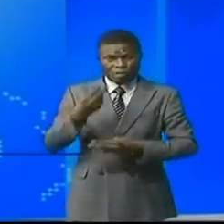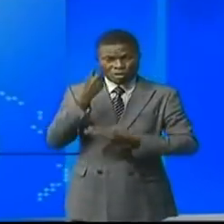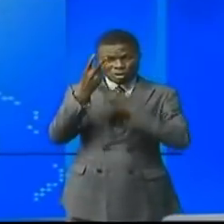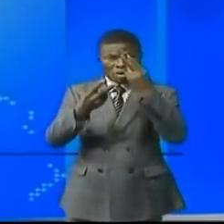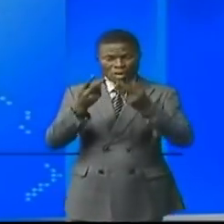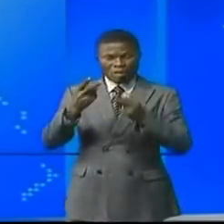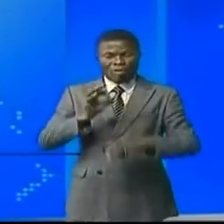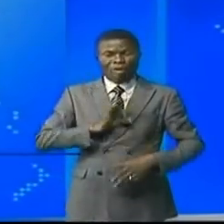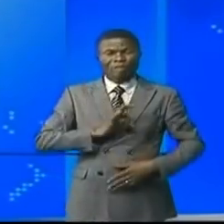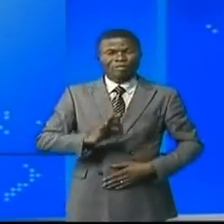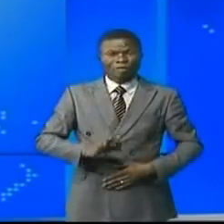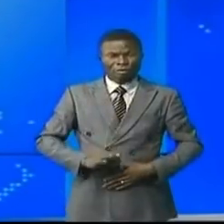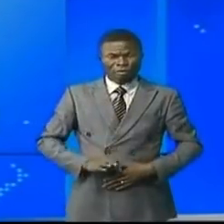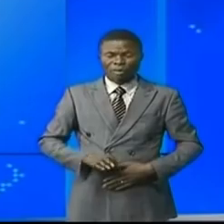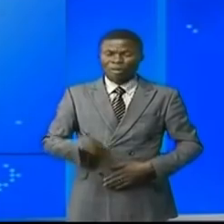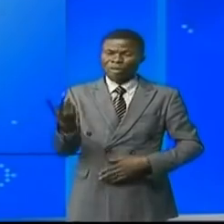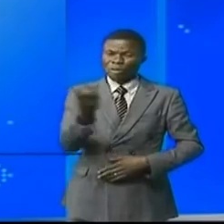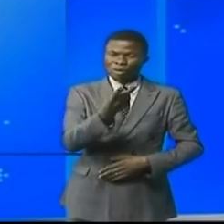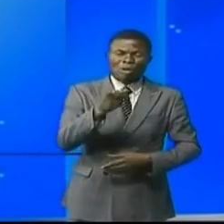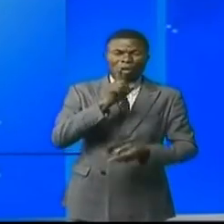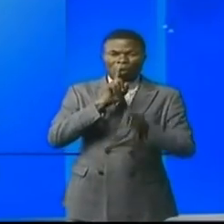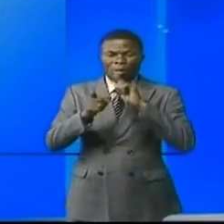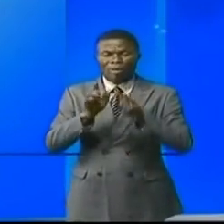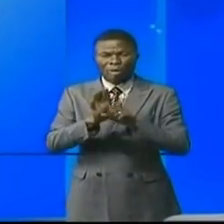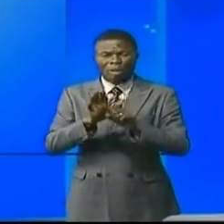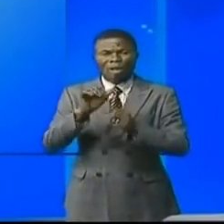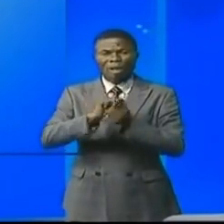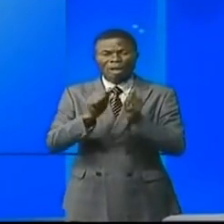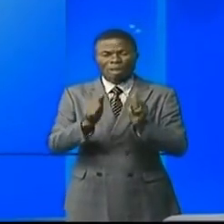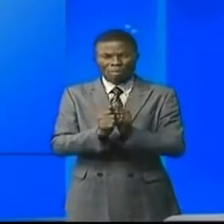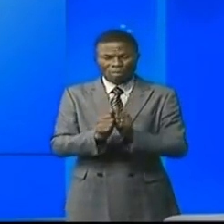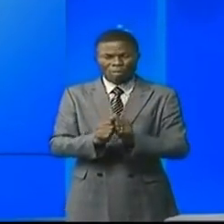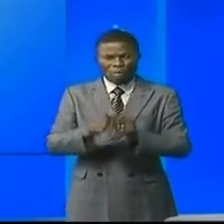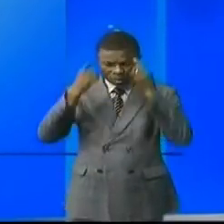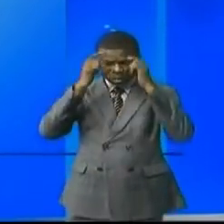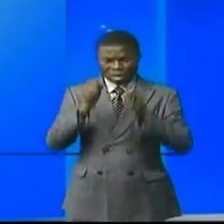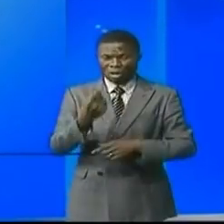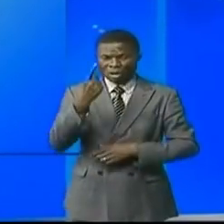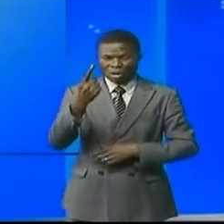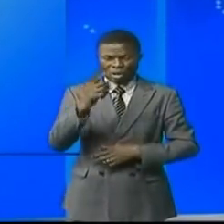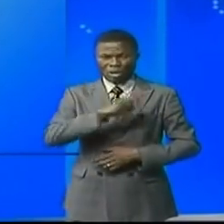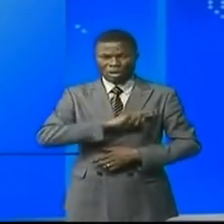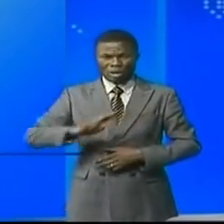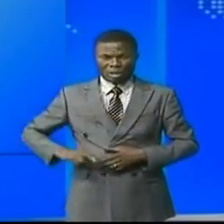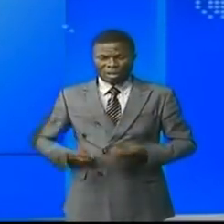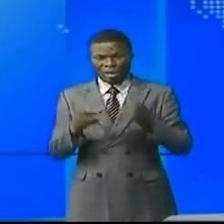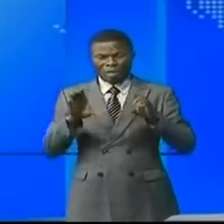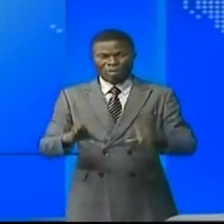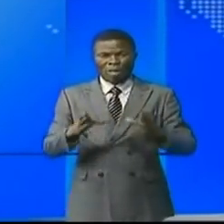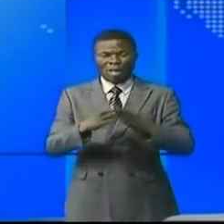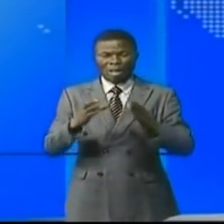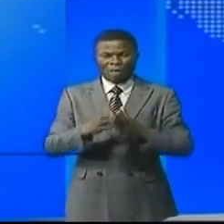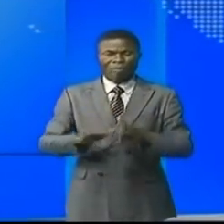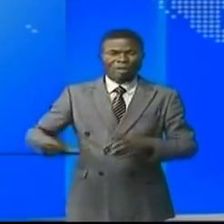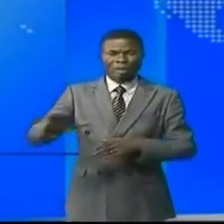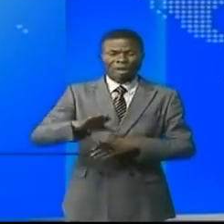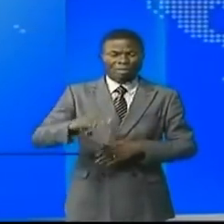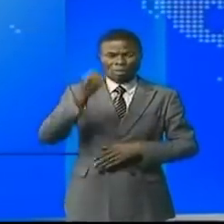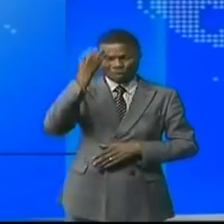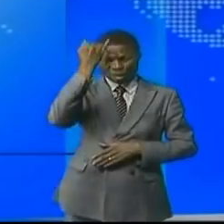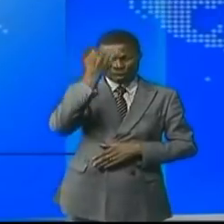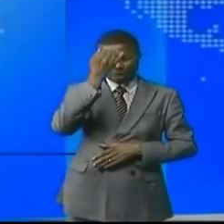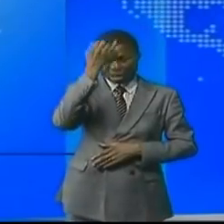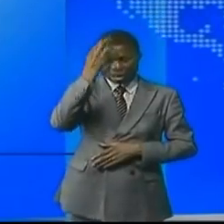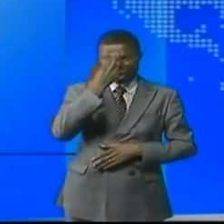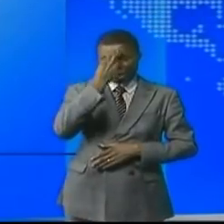chef de l'État. Les entretiens ont porté sur des sujets d'intérêt commun entre la RDC, pays majoritairement chrétien et catholique,